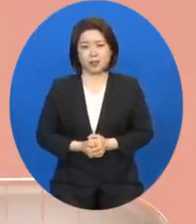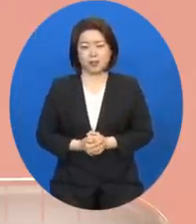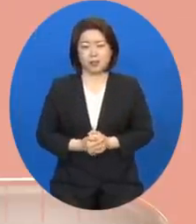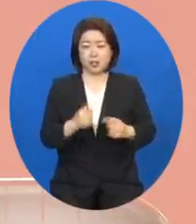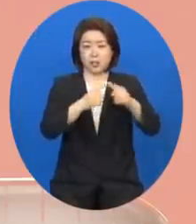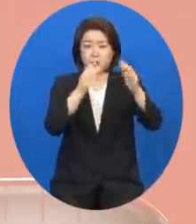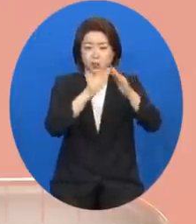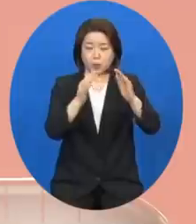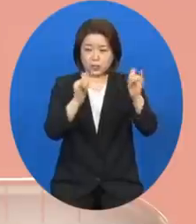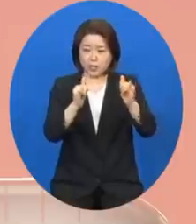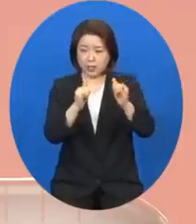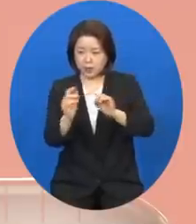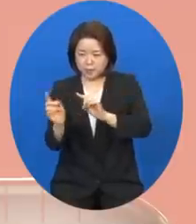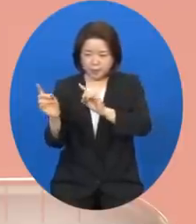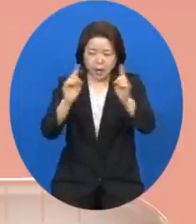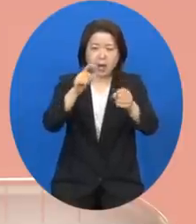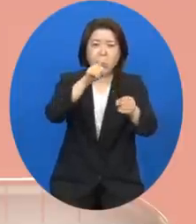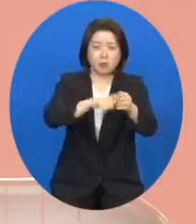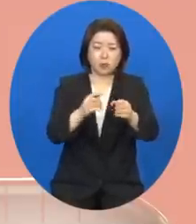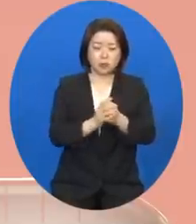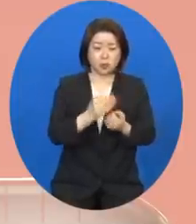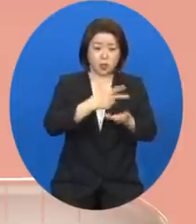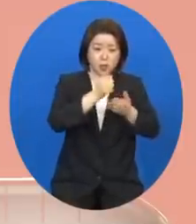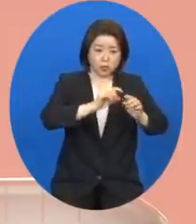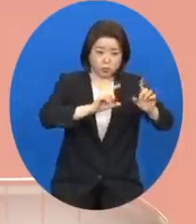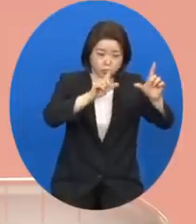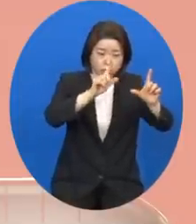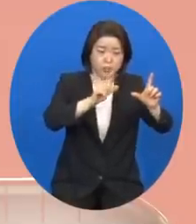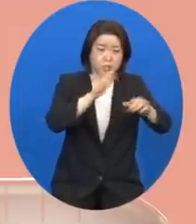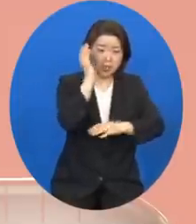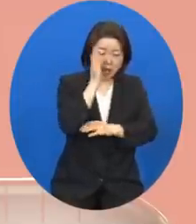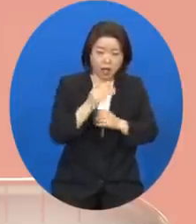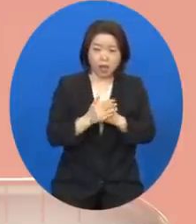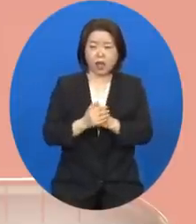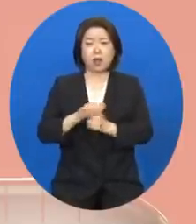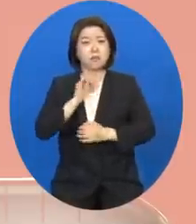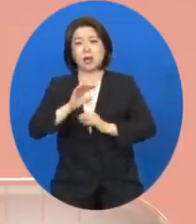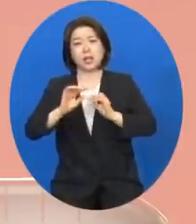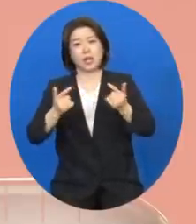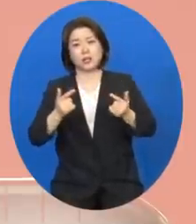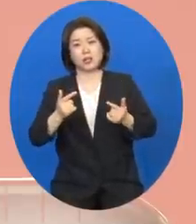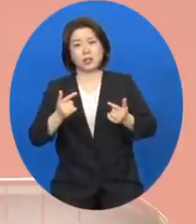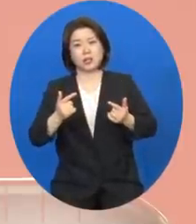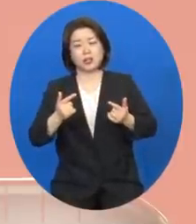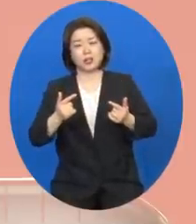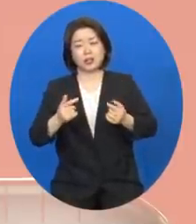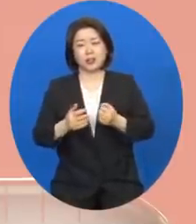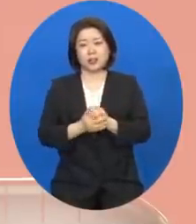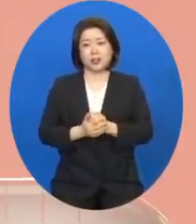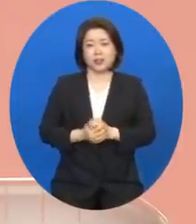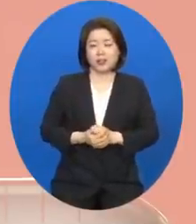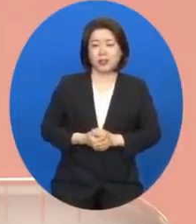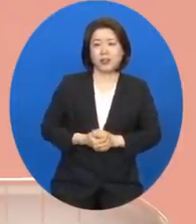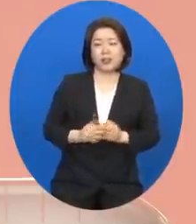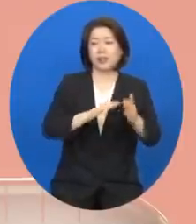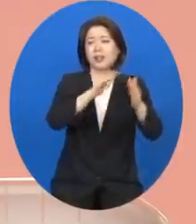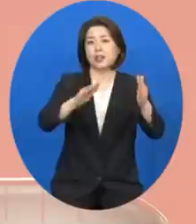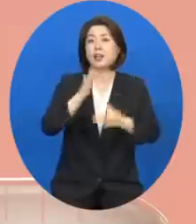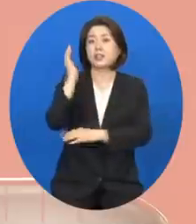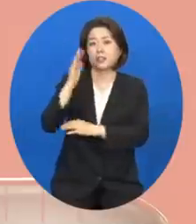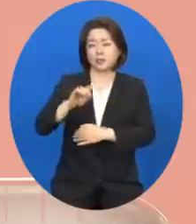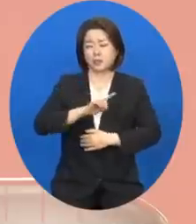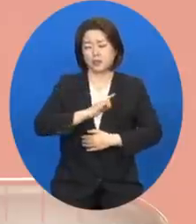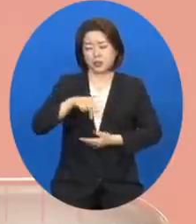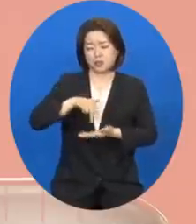교인들을 살려내려면 주일 예배를 드리고 설교만 해서는 될 문제가 아니더라고요. 근데 가정 세미나는 저에게 제일